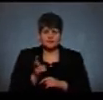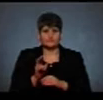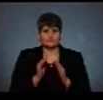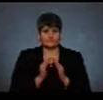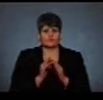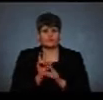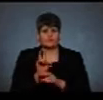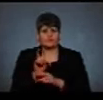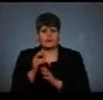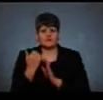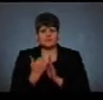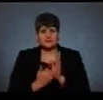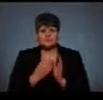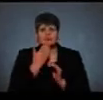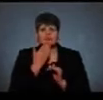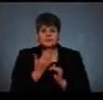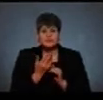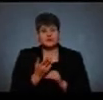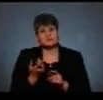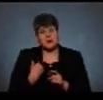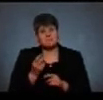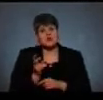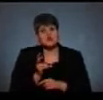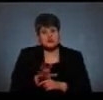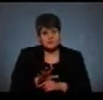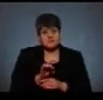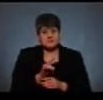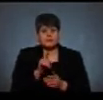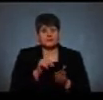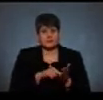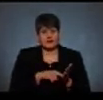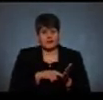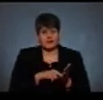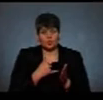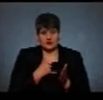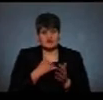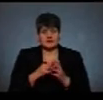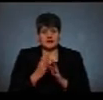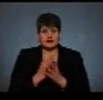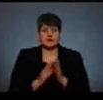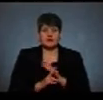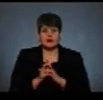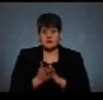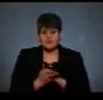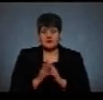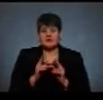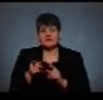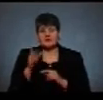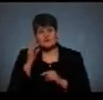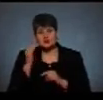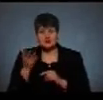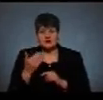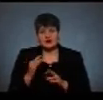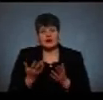хату з списком і казали, ми прийшли з таким запитанням, у нас в селі є храм. Як ви вважаєте,